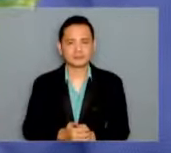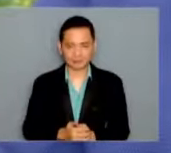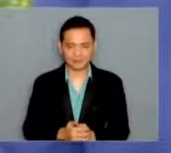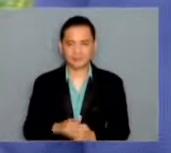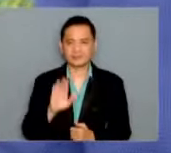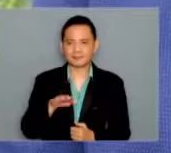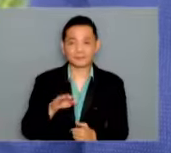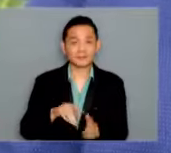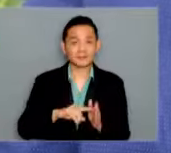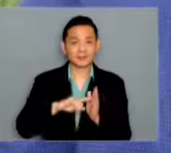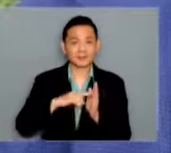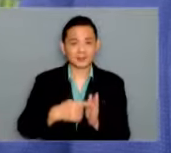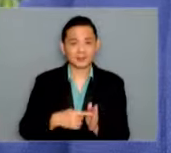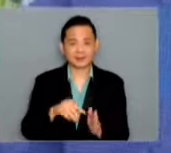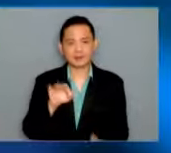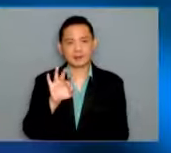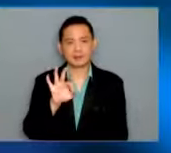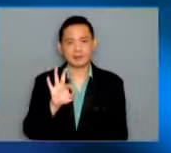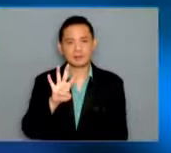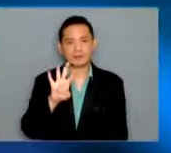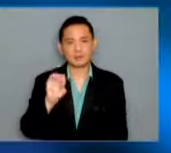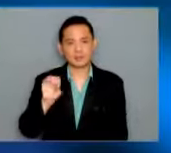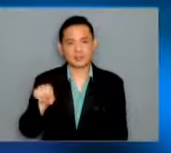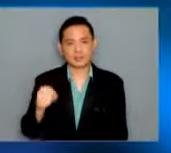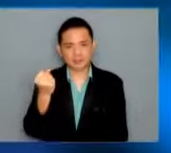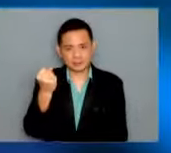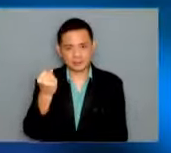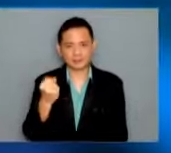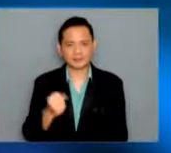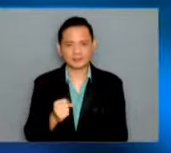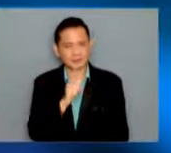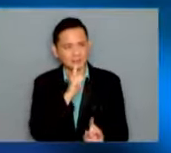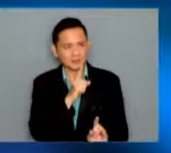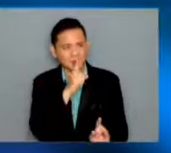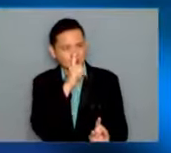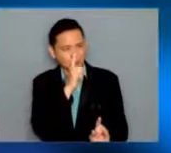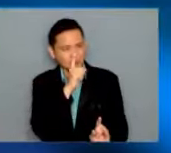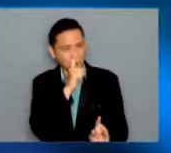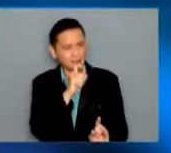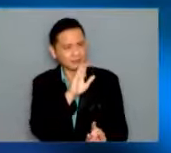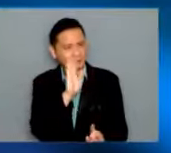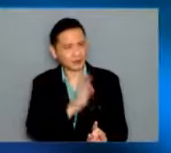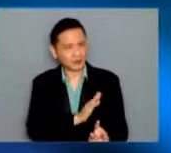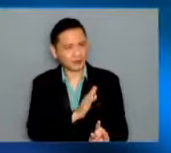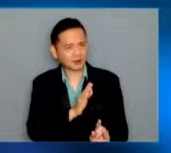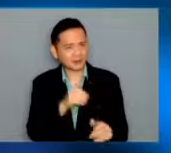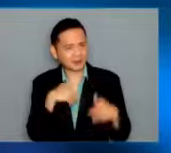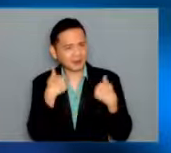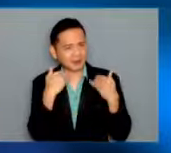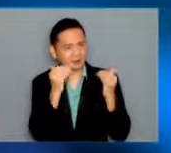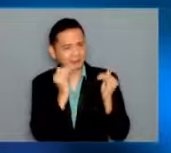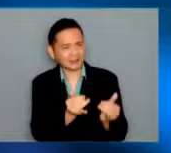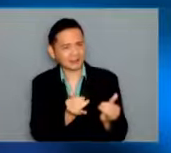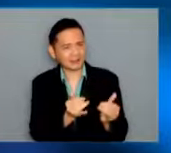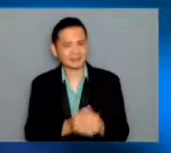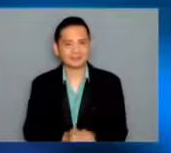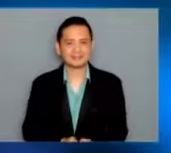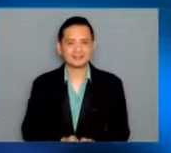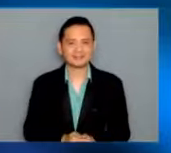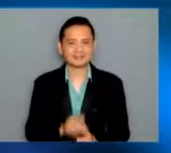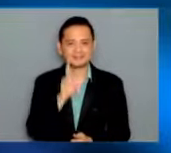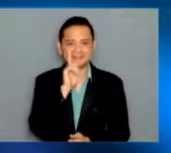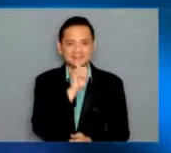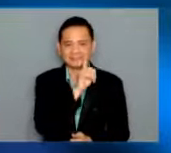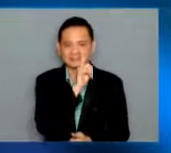early 1940s. Wow! Hindi sila tumatanda. Ayun nga! To be fair! Kami lahat!